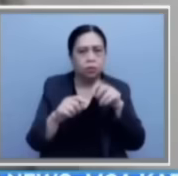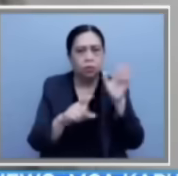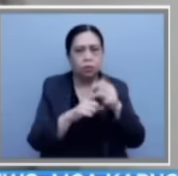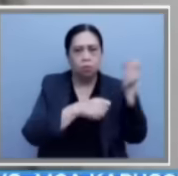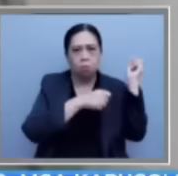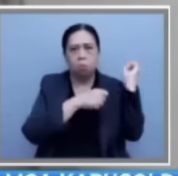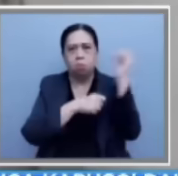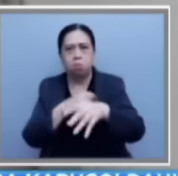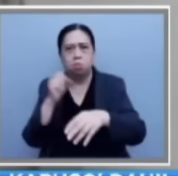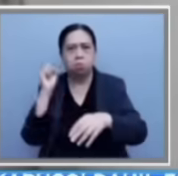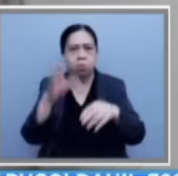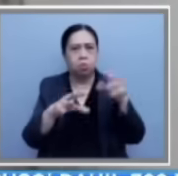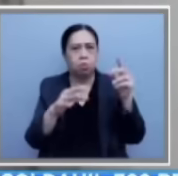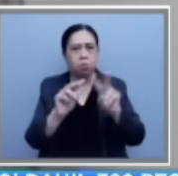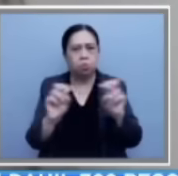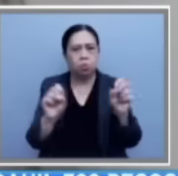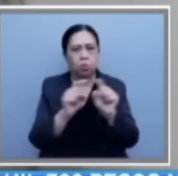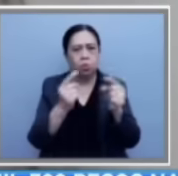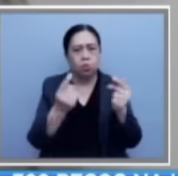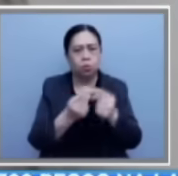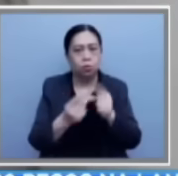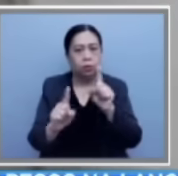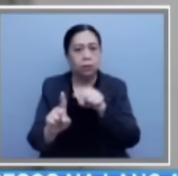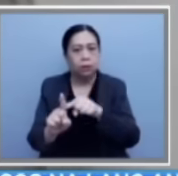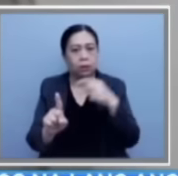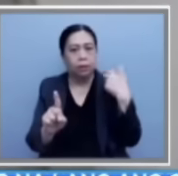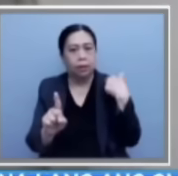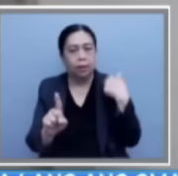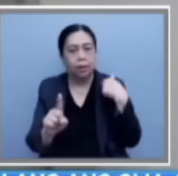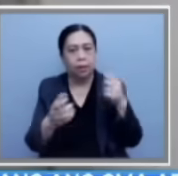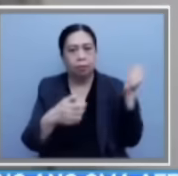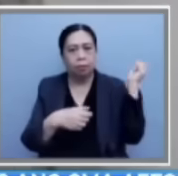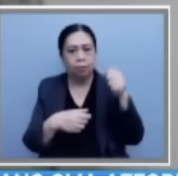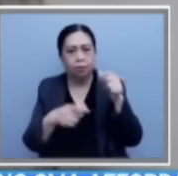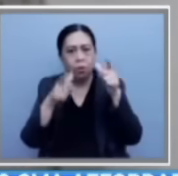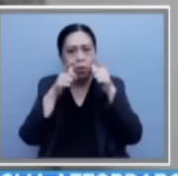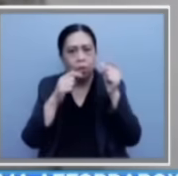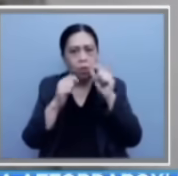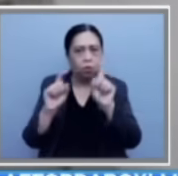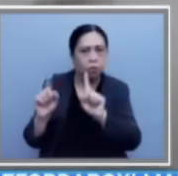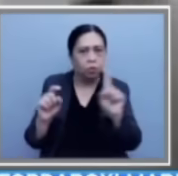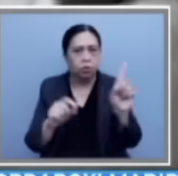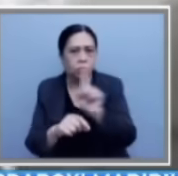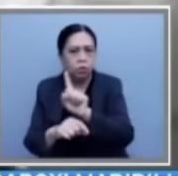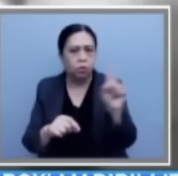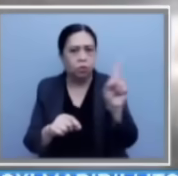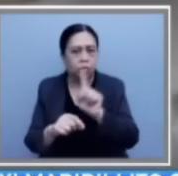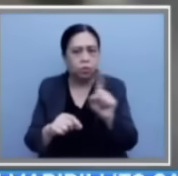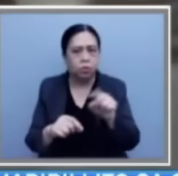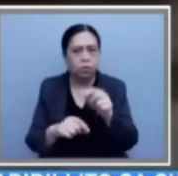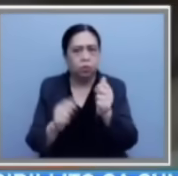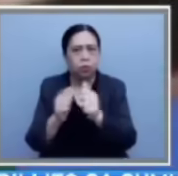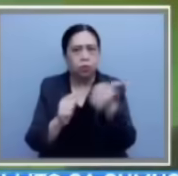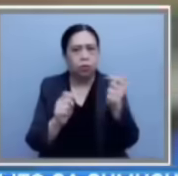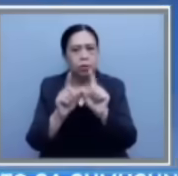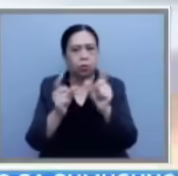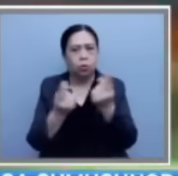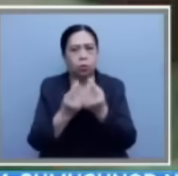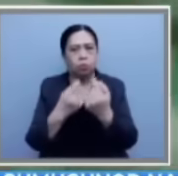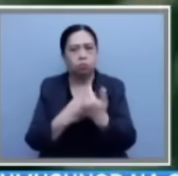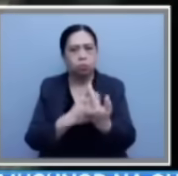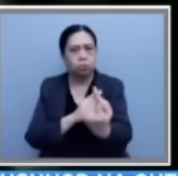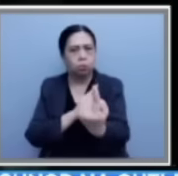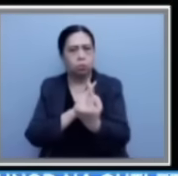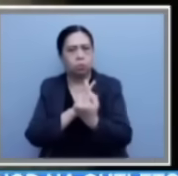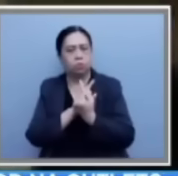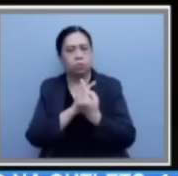grupo ang isa nilang kasamahan na may hawak na pamalo tila nakikipagpatintero pa sa kabilang grupo na papalapit sa kanya